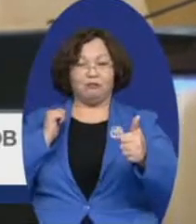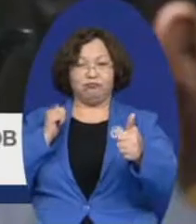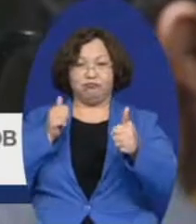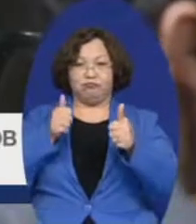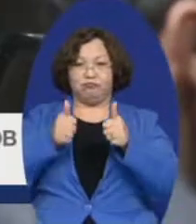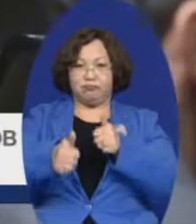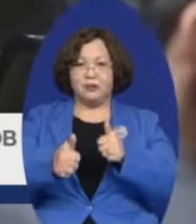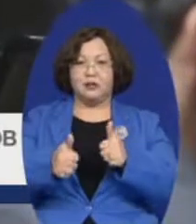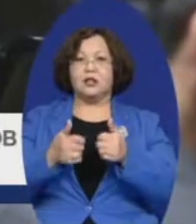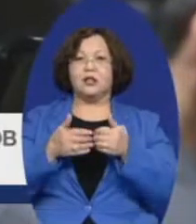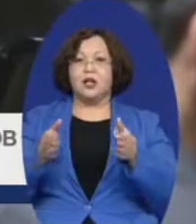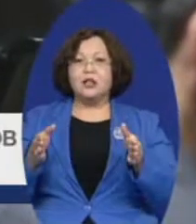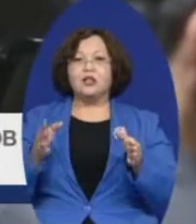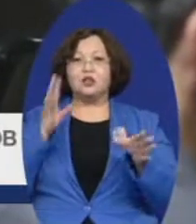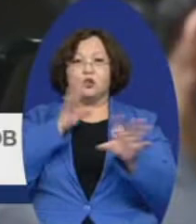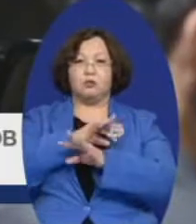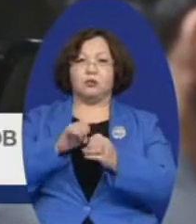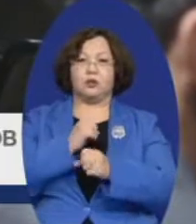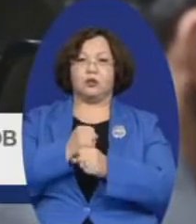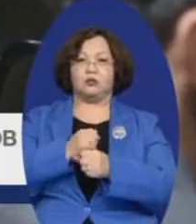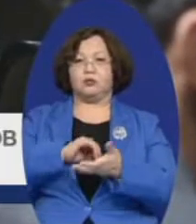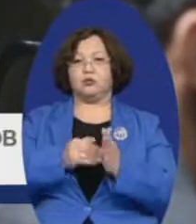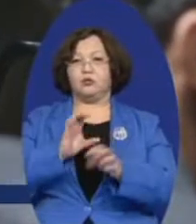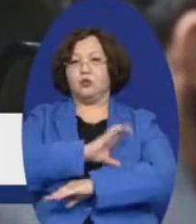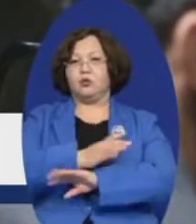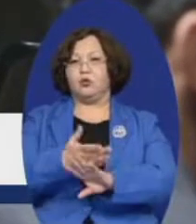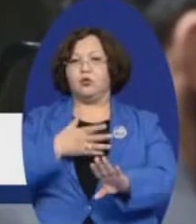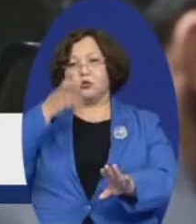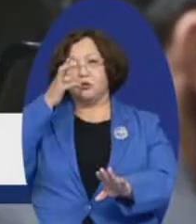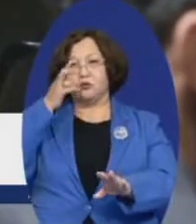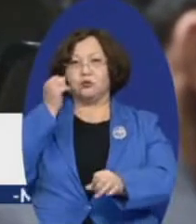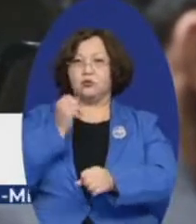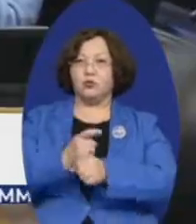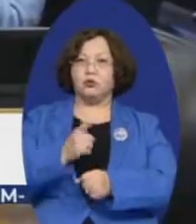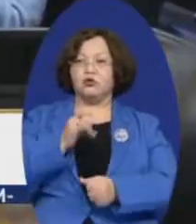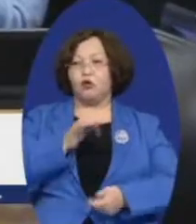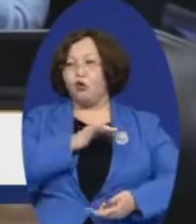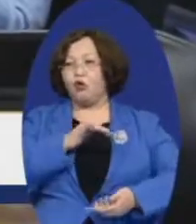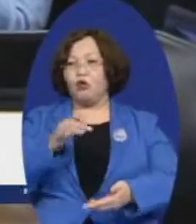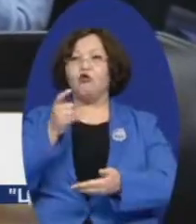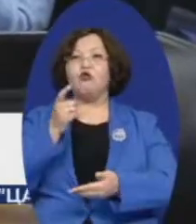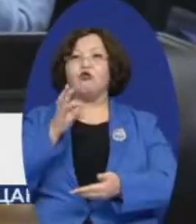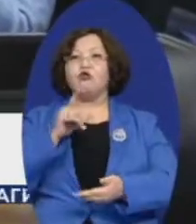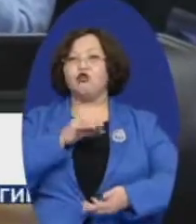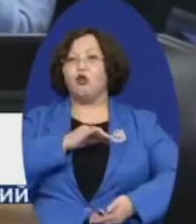платформ хэлбэрээр хөгжүүлэхээр төлөвлөж байна. Сургуулийн өмнөх боловсролд оруулж байгаа хөрөнгө оруулалт бол